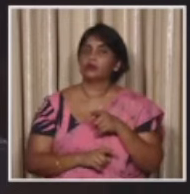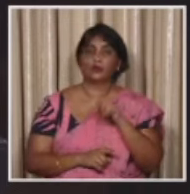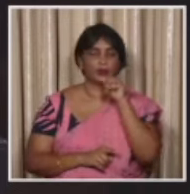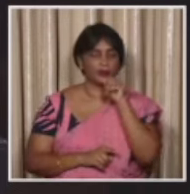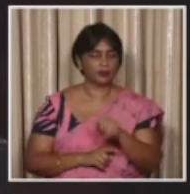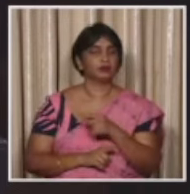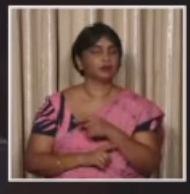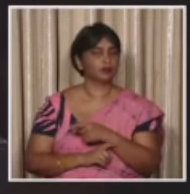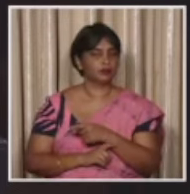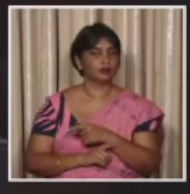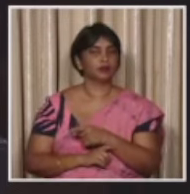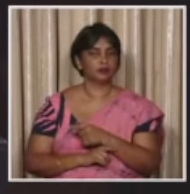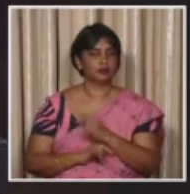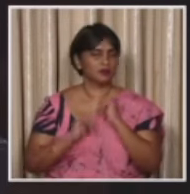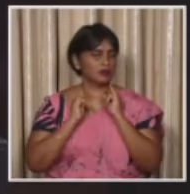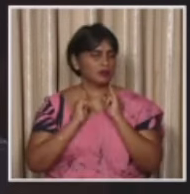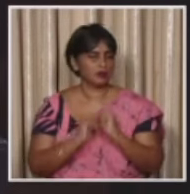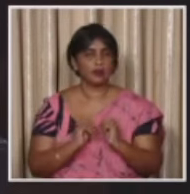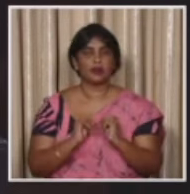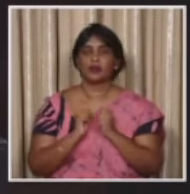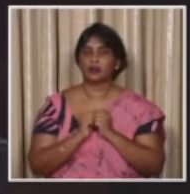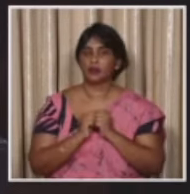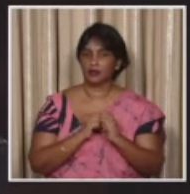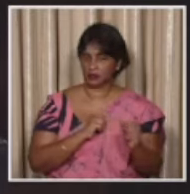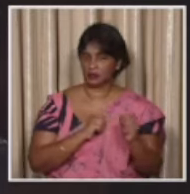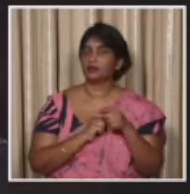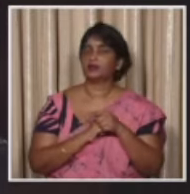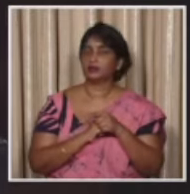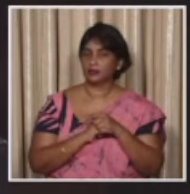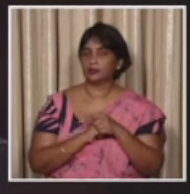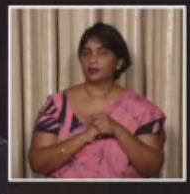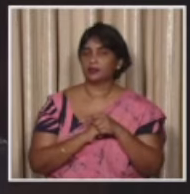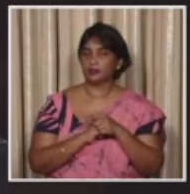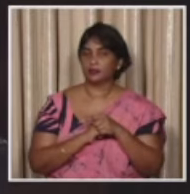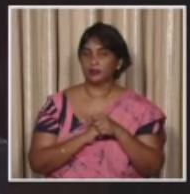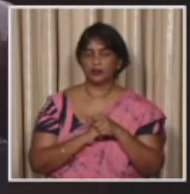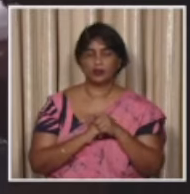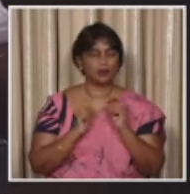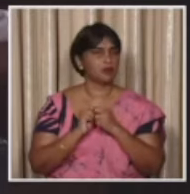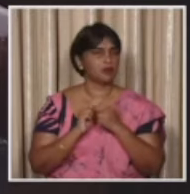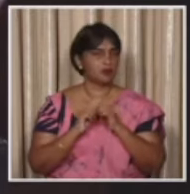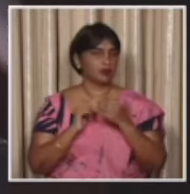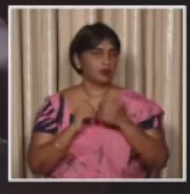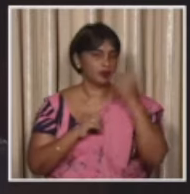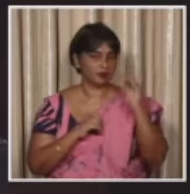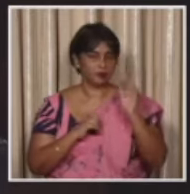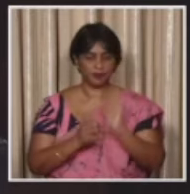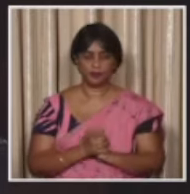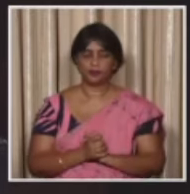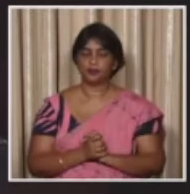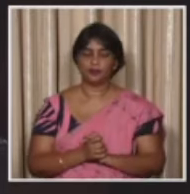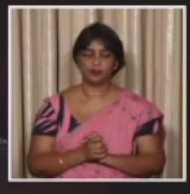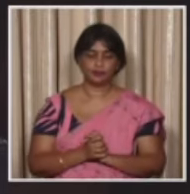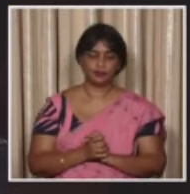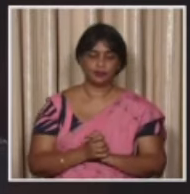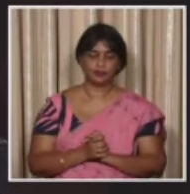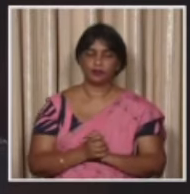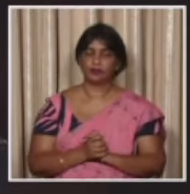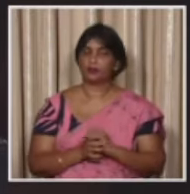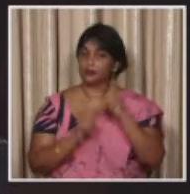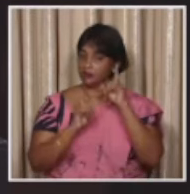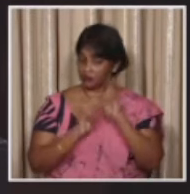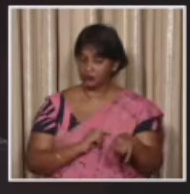ඉතාමත්ම අගතිගාමී ප්‍රතිගාමී හානියක් වන ක්‍රියාවක් හැටියට. ඒ